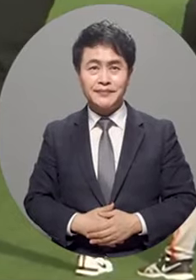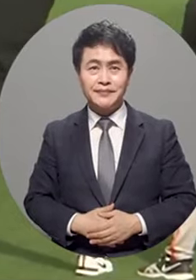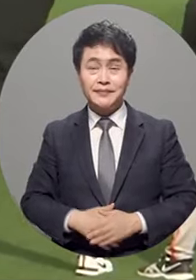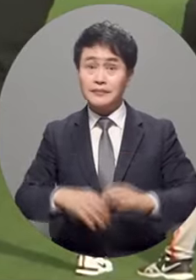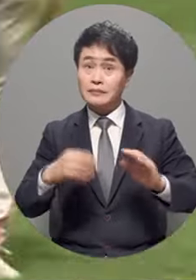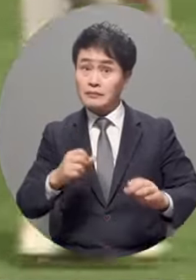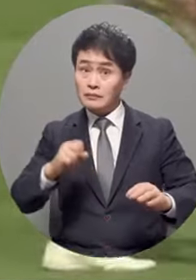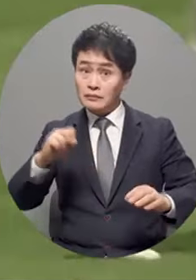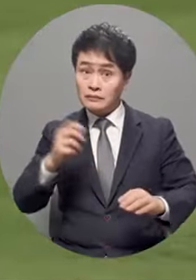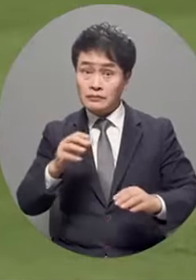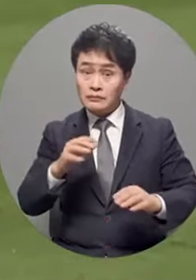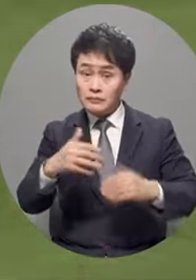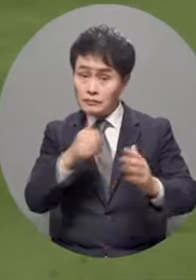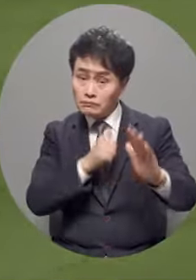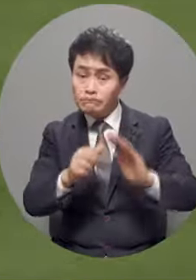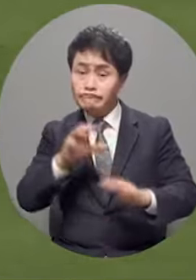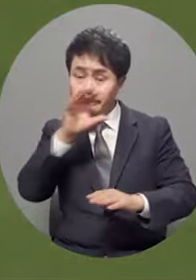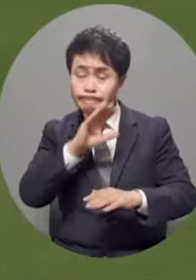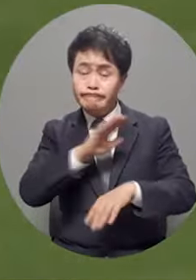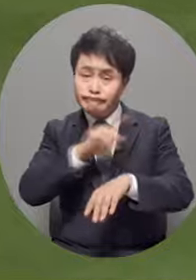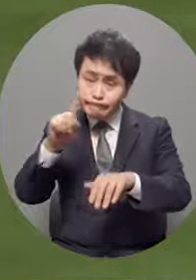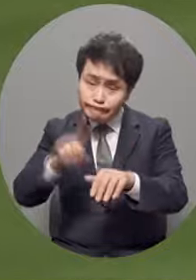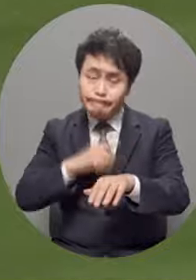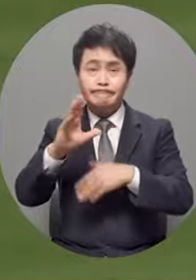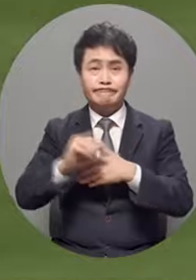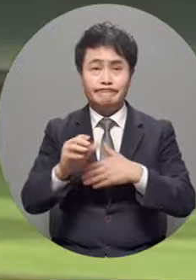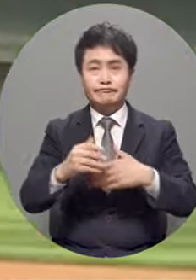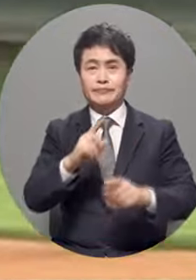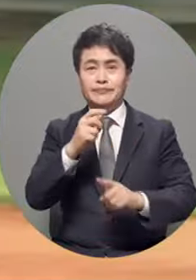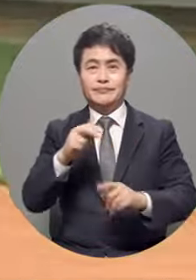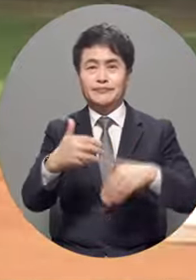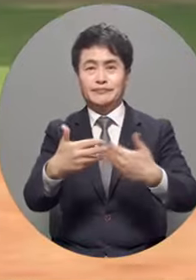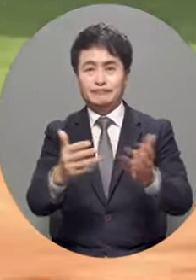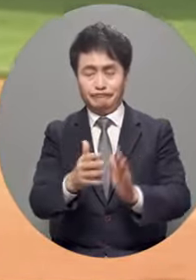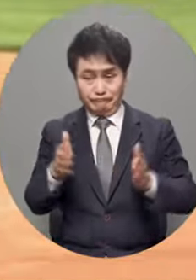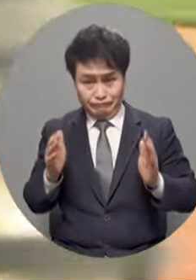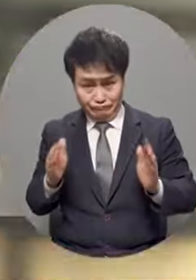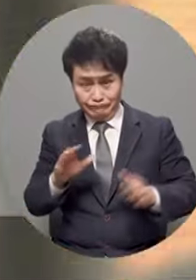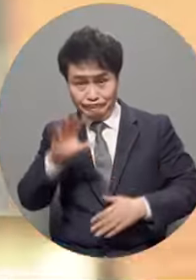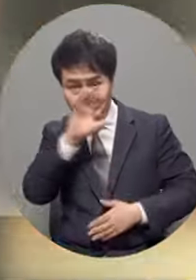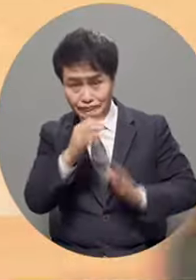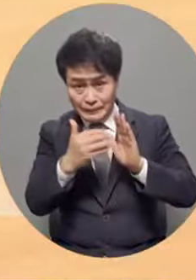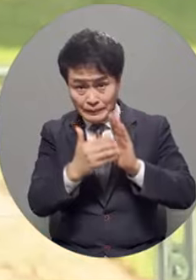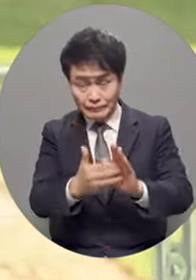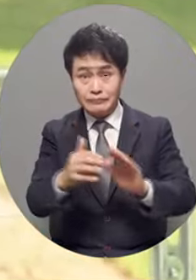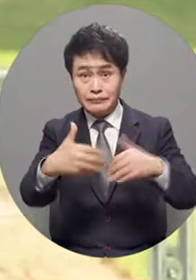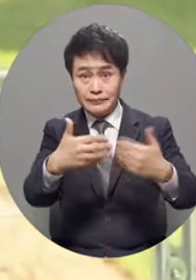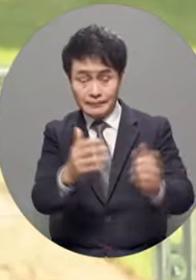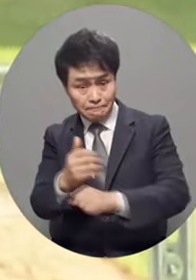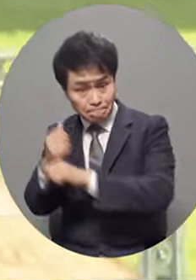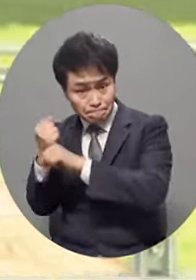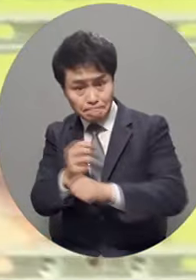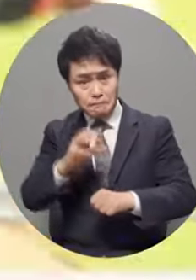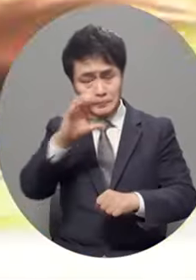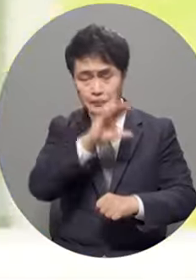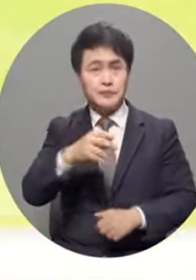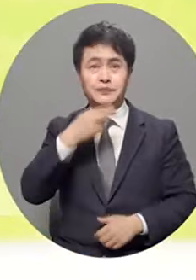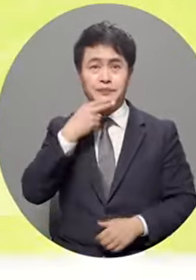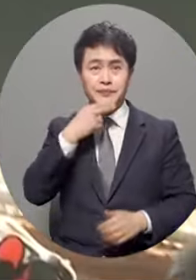어느새 팀 훈련에 자연스럽게 녹아든 이정우. 수비와 주류 훈련을 소화했지만 본격적인 타격 훈련은